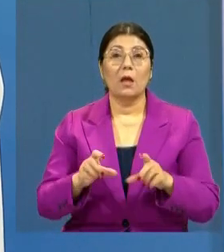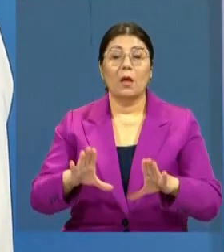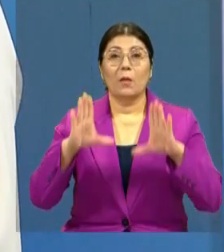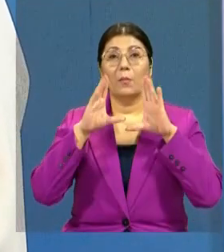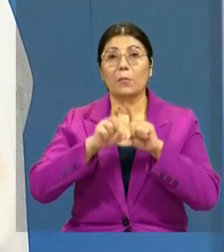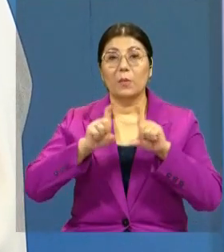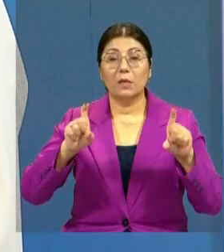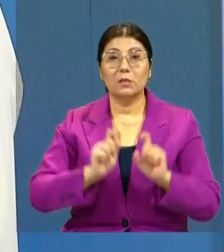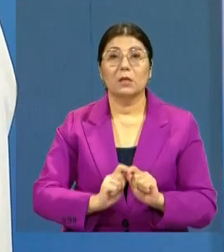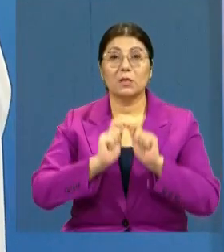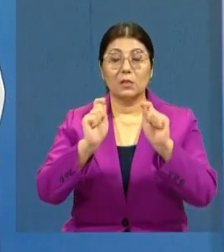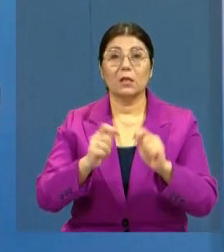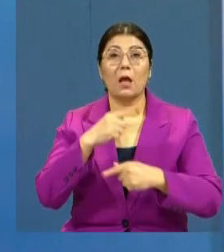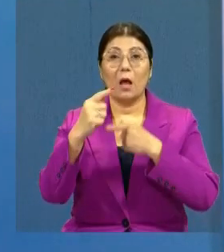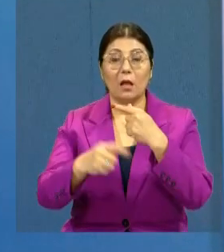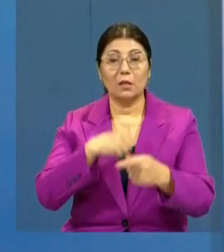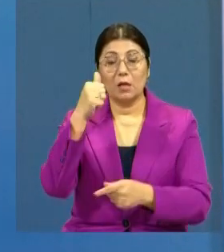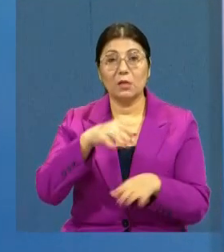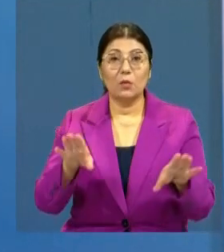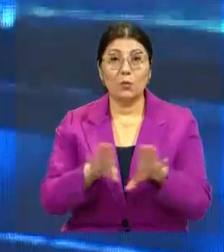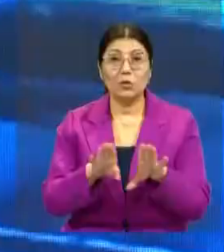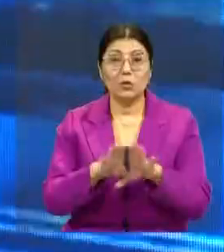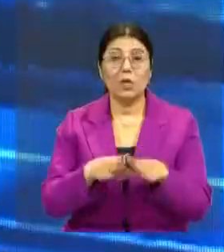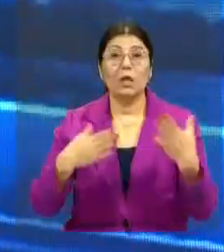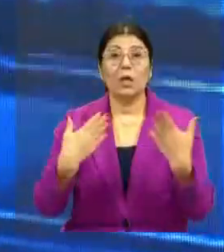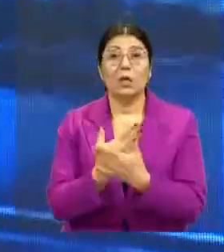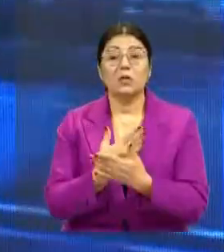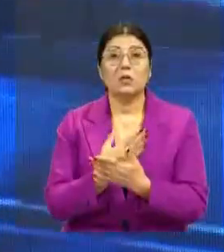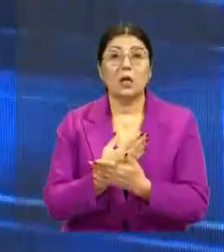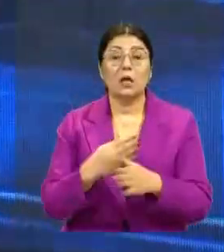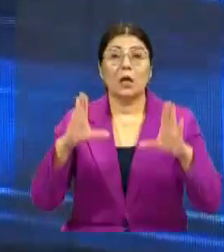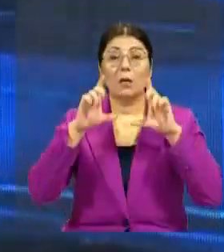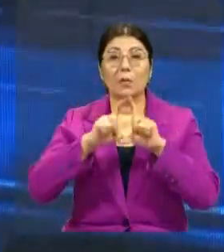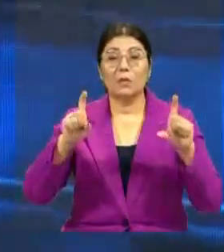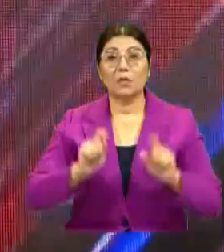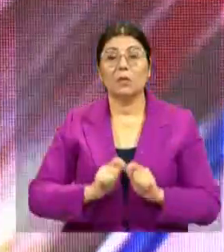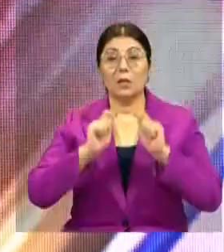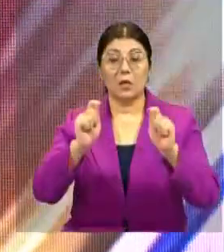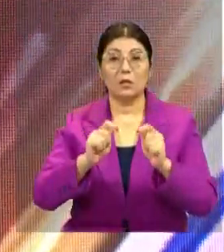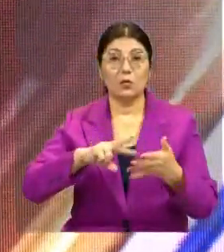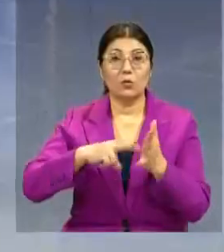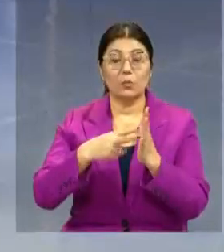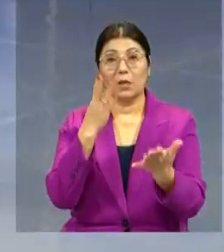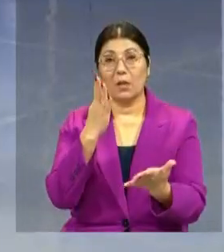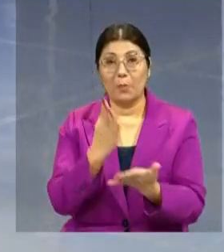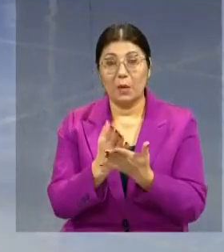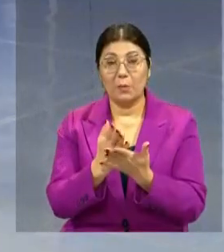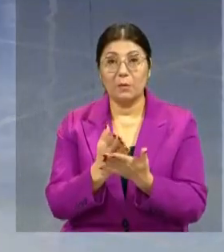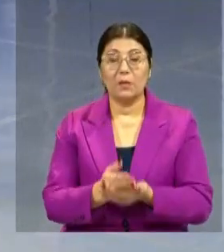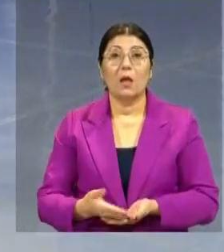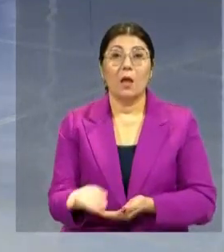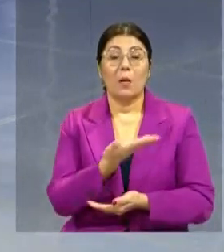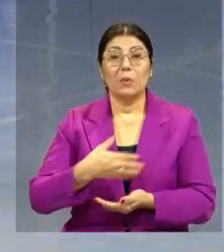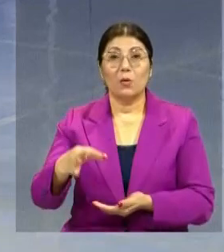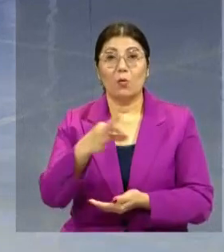ашылды. Алдағы жылы дәл осындай жаңа мешіттердің тұсауын кесу ойда бар ма? Аллаға шүкір, енді біз